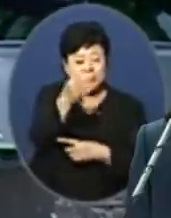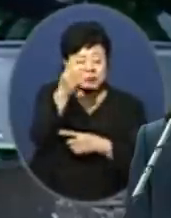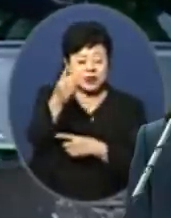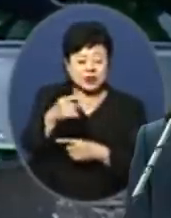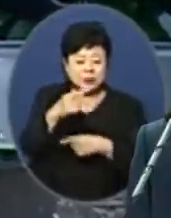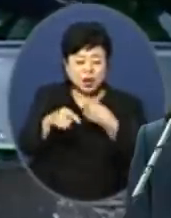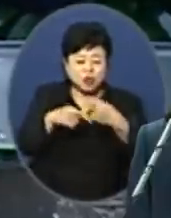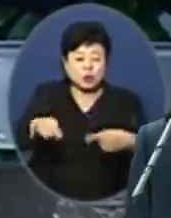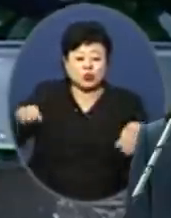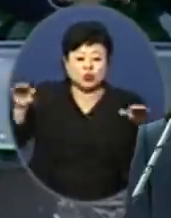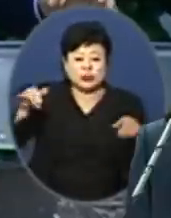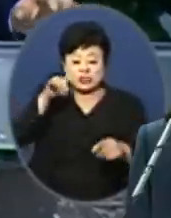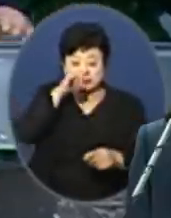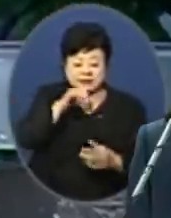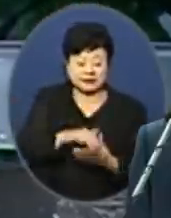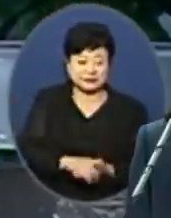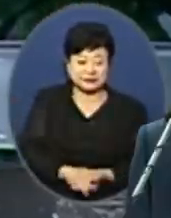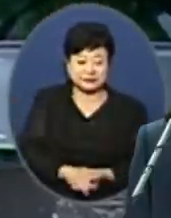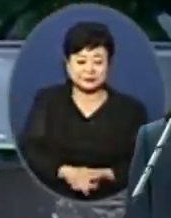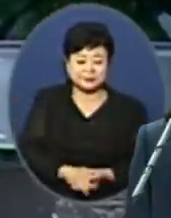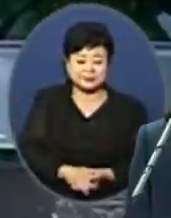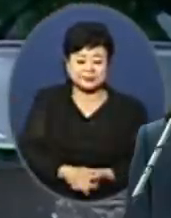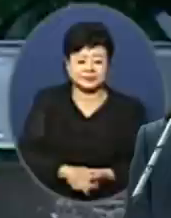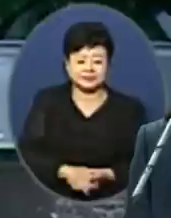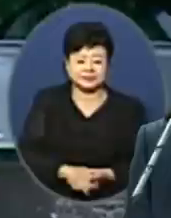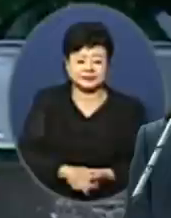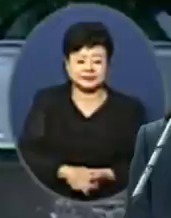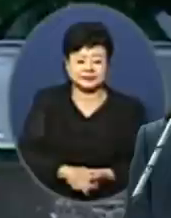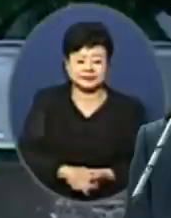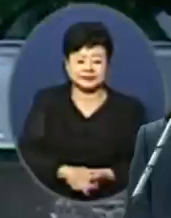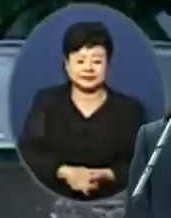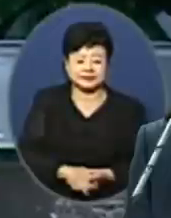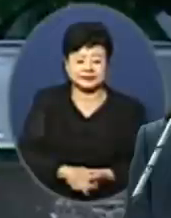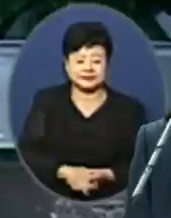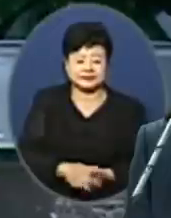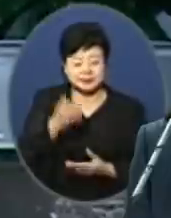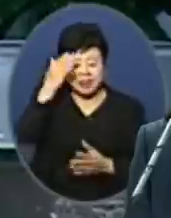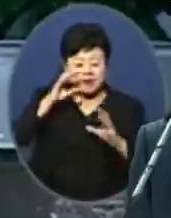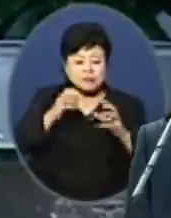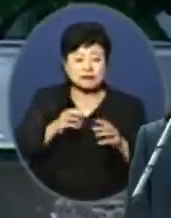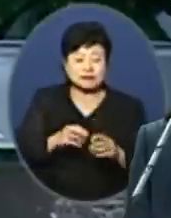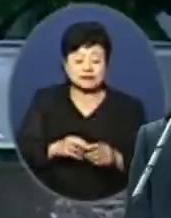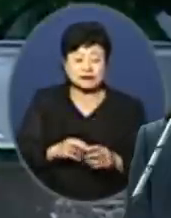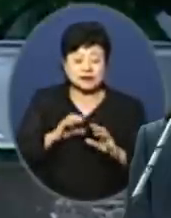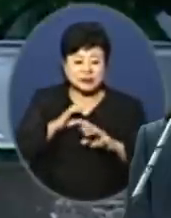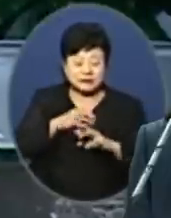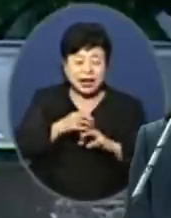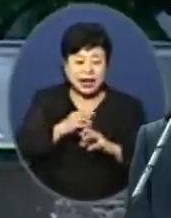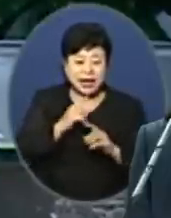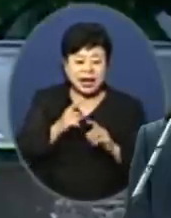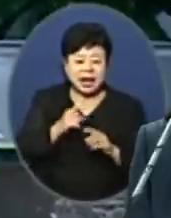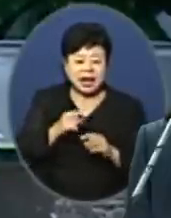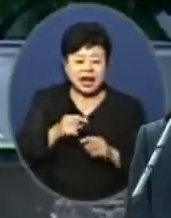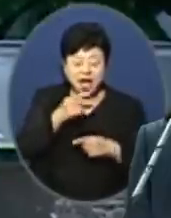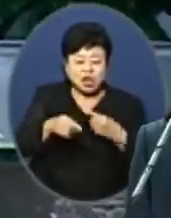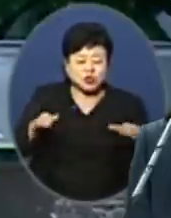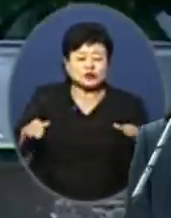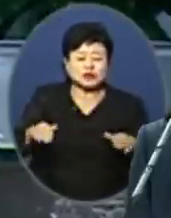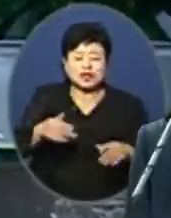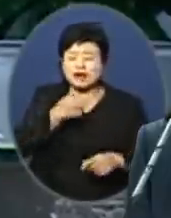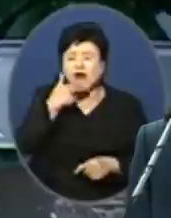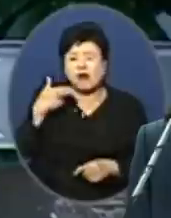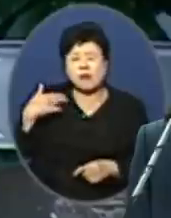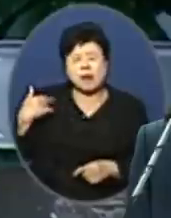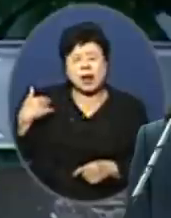국회에도 보면 독수리가 나오고, 독수리입니다. 그런데 한국말로 독수리는 알겠는데 영어를 까먹어버려가지고서